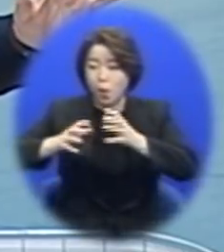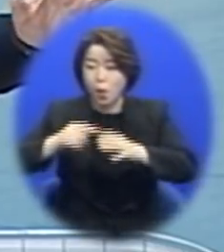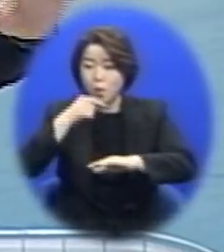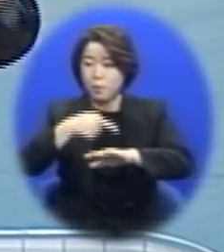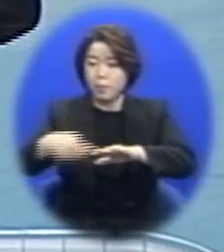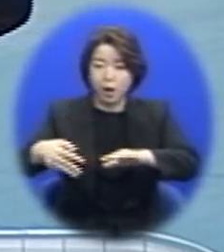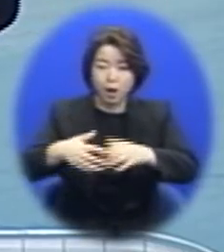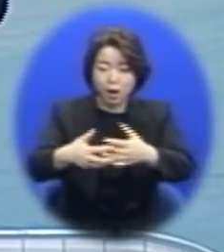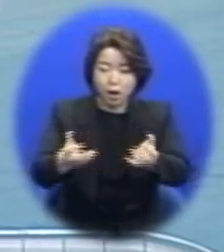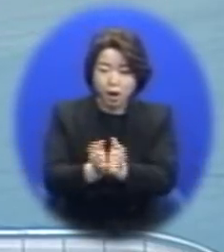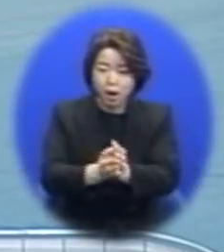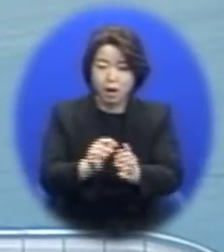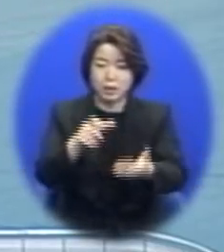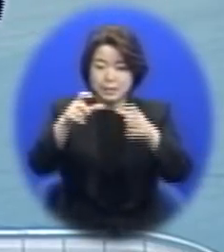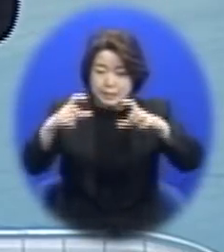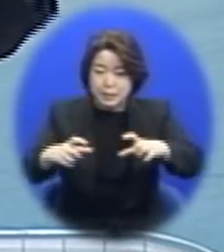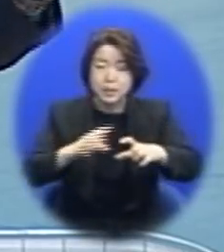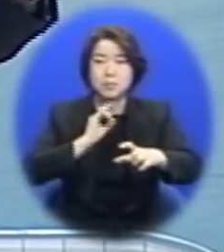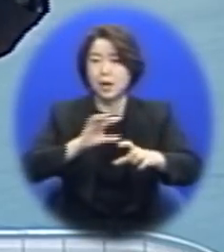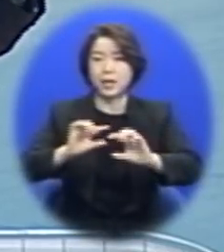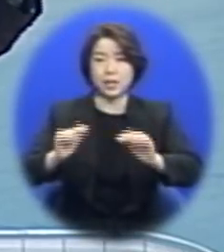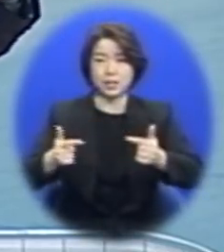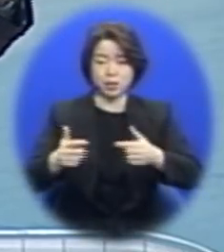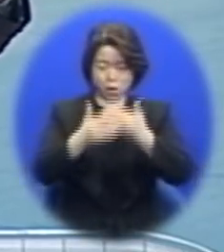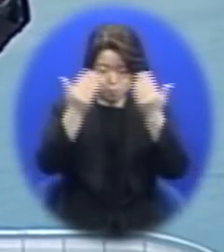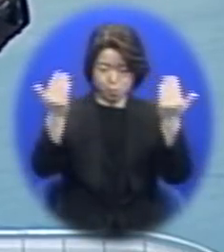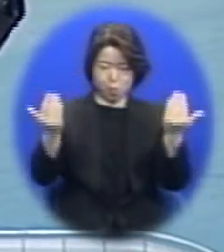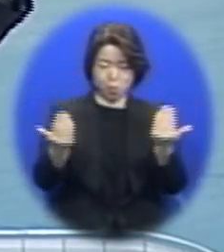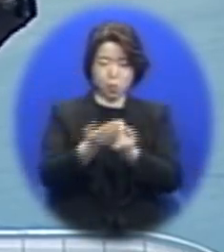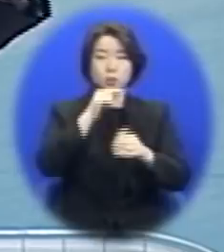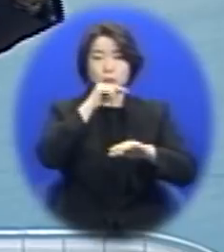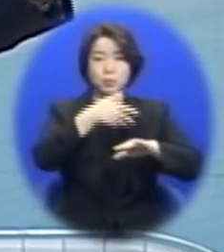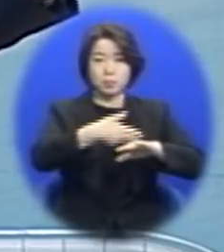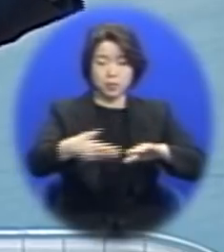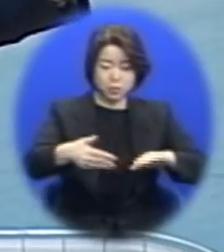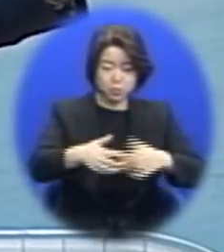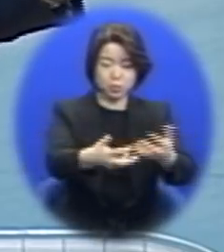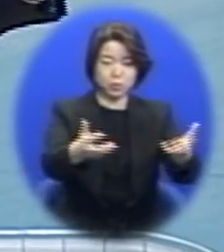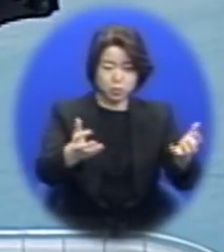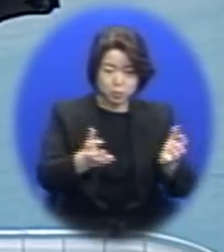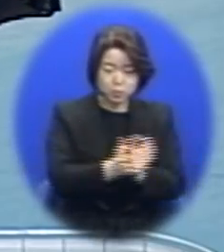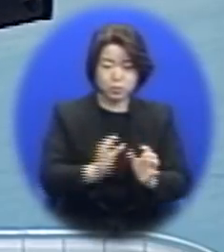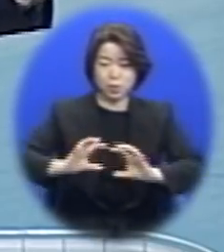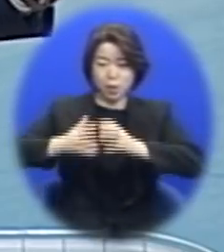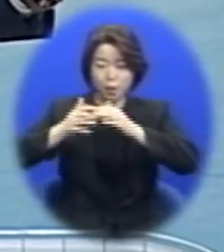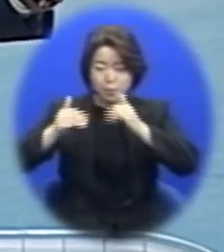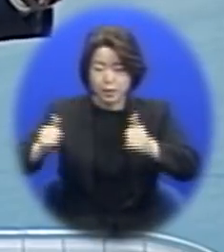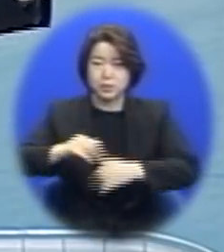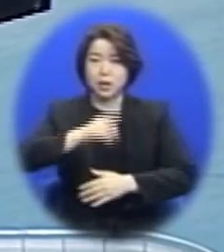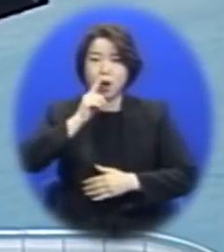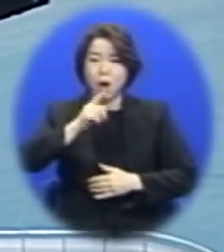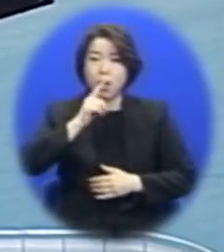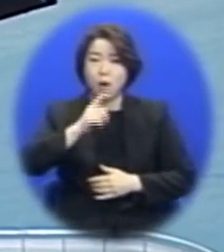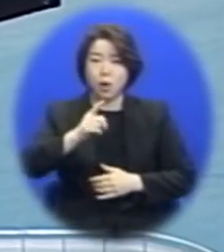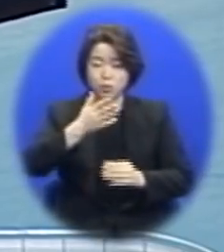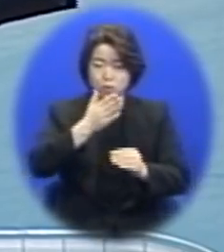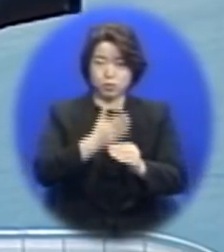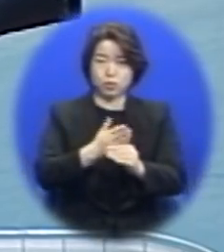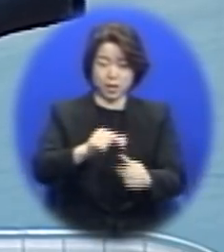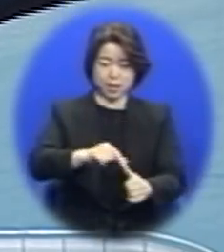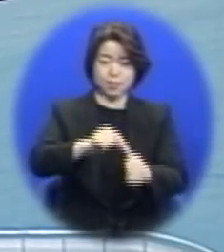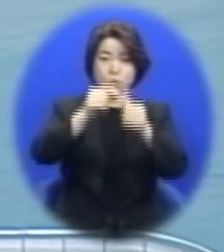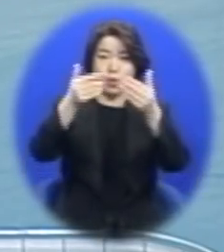않는다는, 모든 민족과 종족과 백성과 언어 가운데서 구원받은